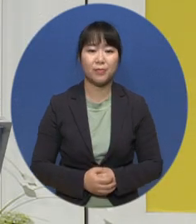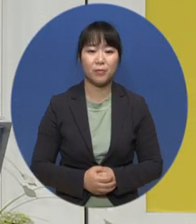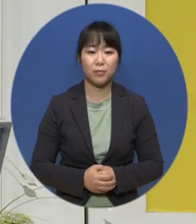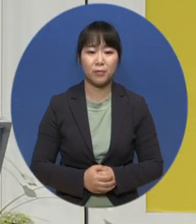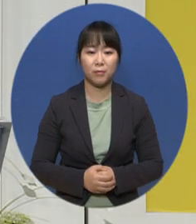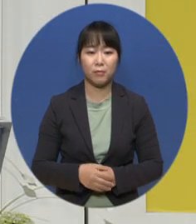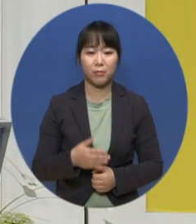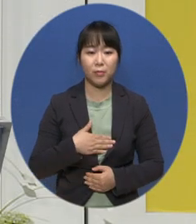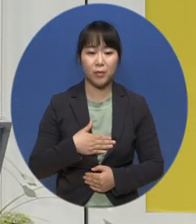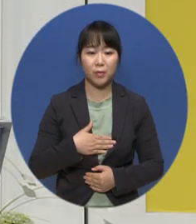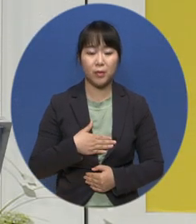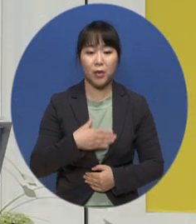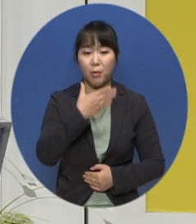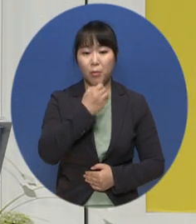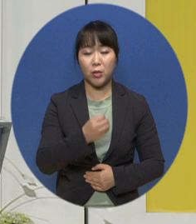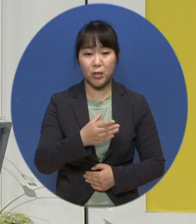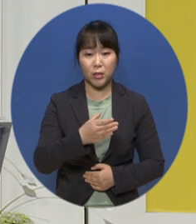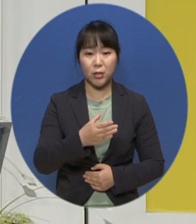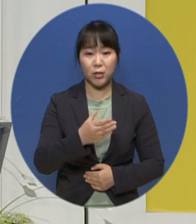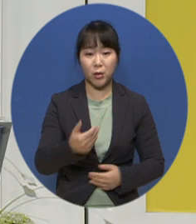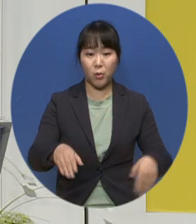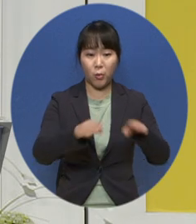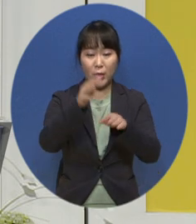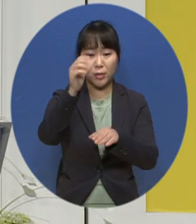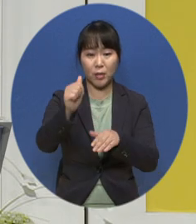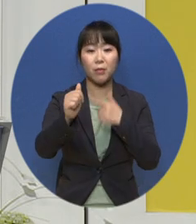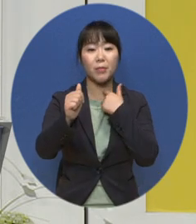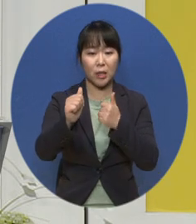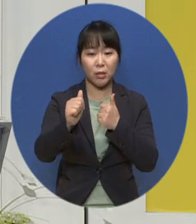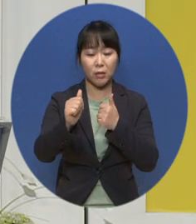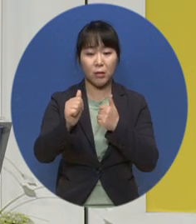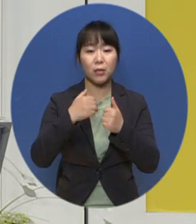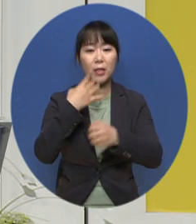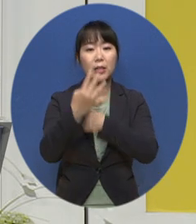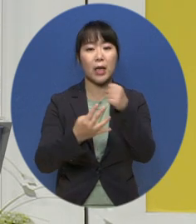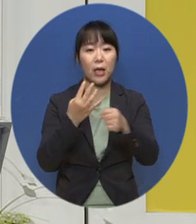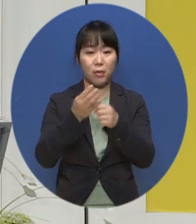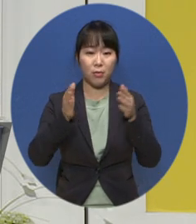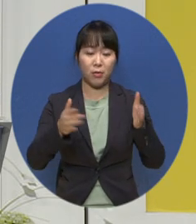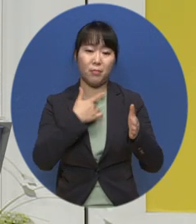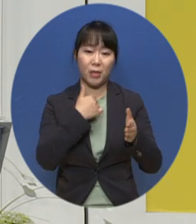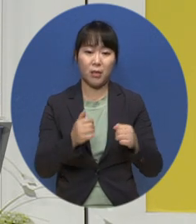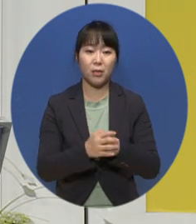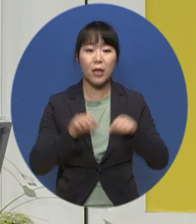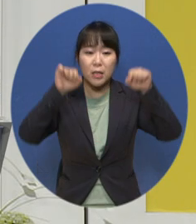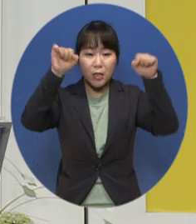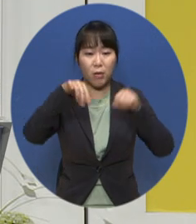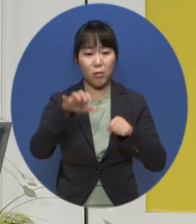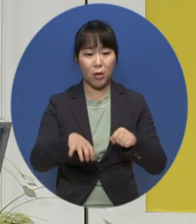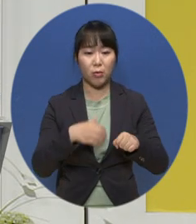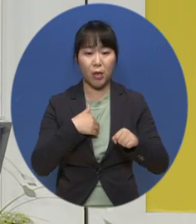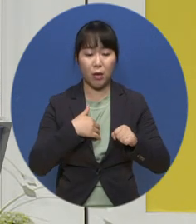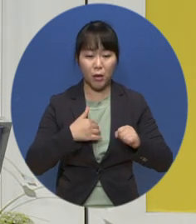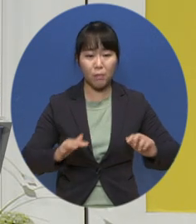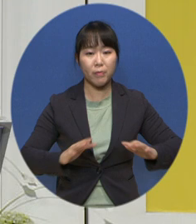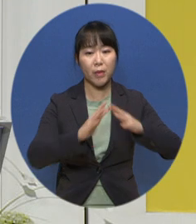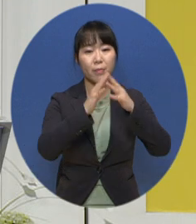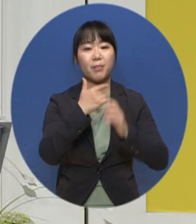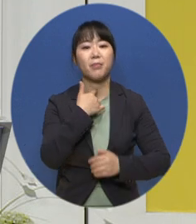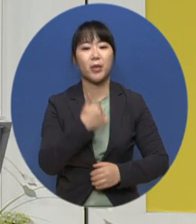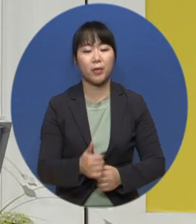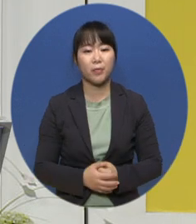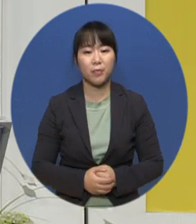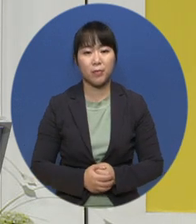복지관 장 출 식은 예 제 복지관 당을 하 4년정도 했었습니다 그러 체육관 도 이제 제가 친구 했었는데